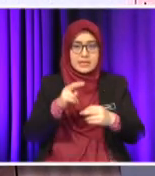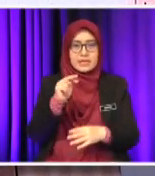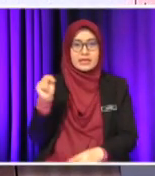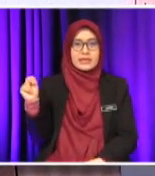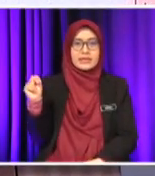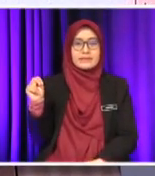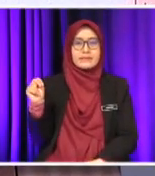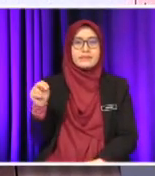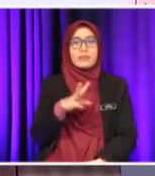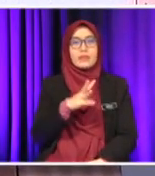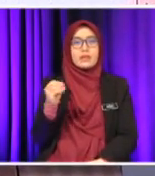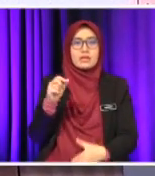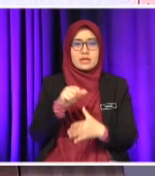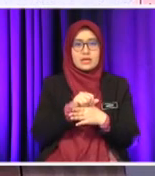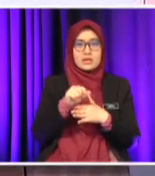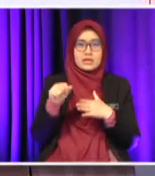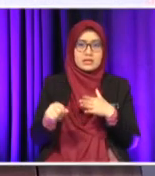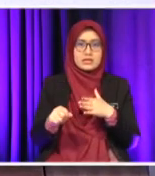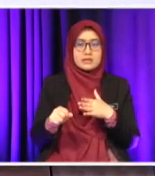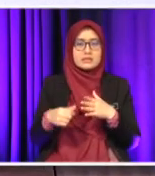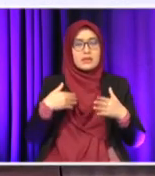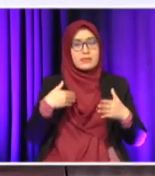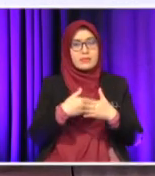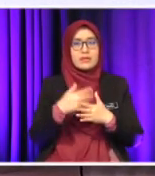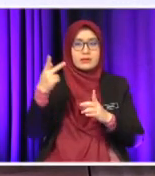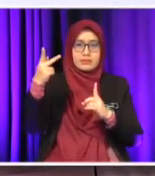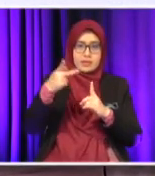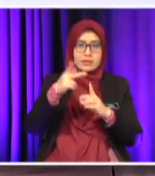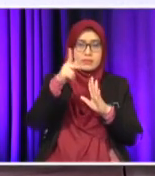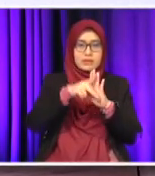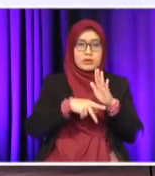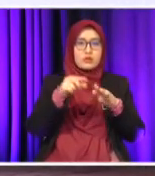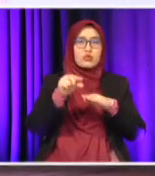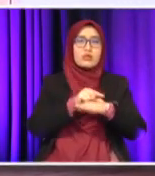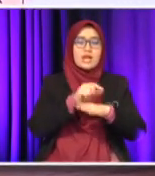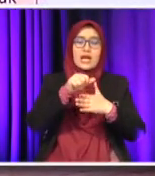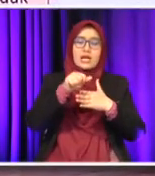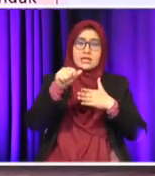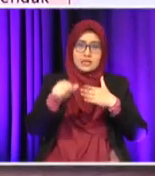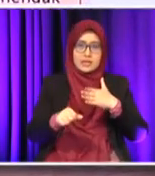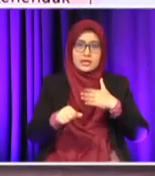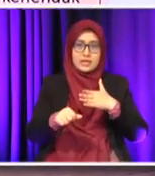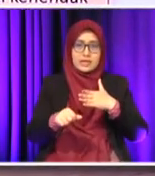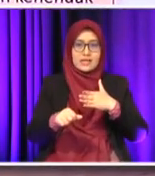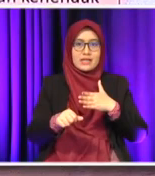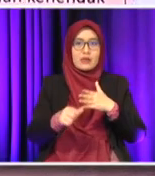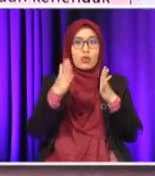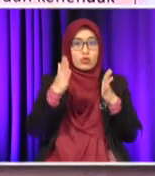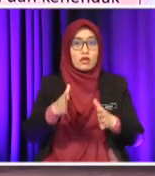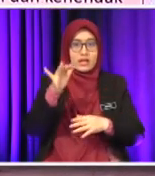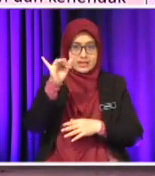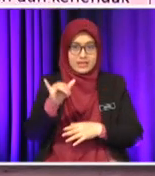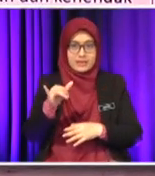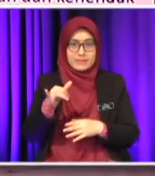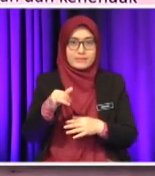kepada pengguna akhir ataupun akhir ini adalah orang yang gunakan untuk keperluan individu jadi ataupun dia boleh juga di guna